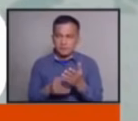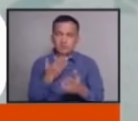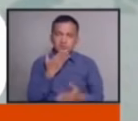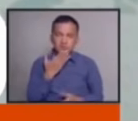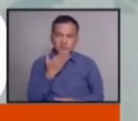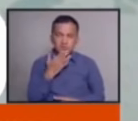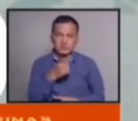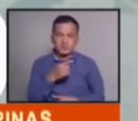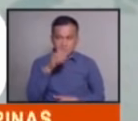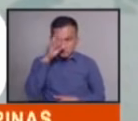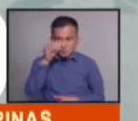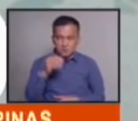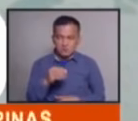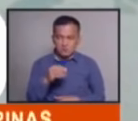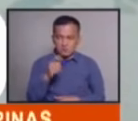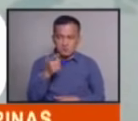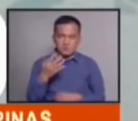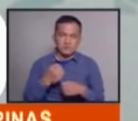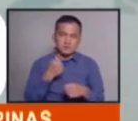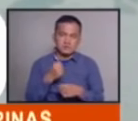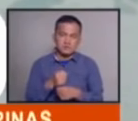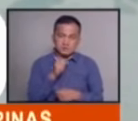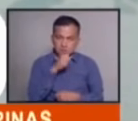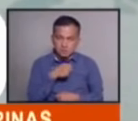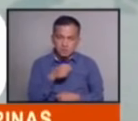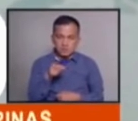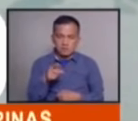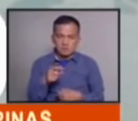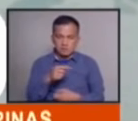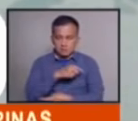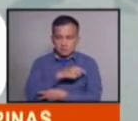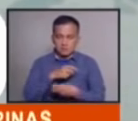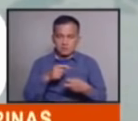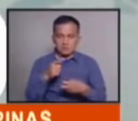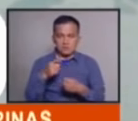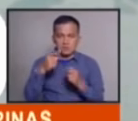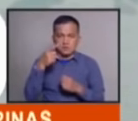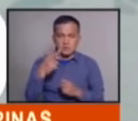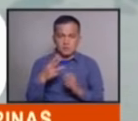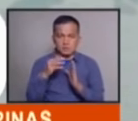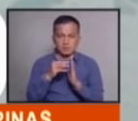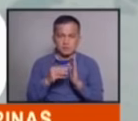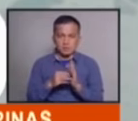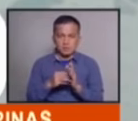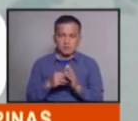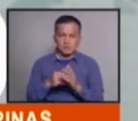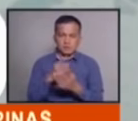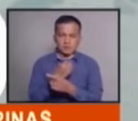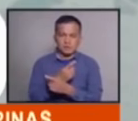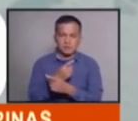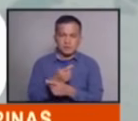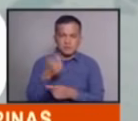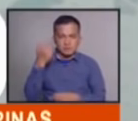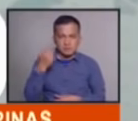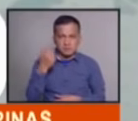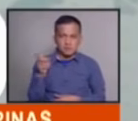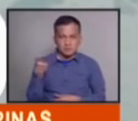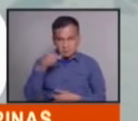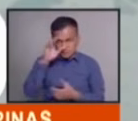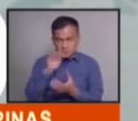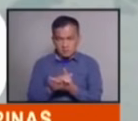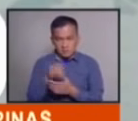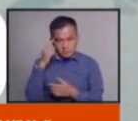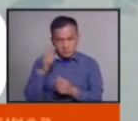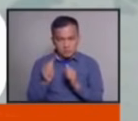kayo nitong lalaking ito, 24 years old. At opo, tinangay sir. Mo yung kalahating milyong disability pension nitong si Mister